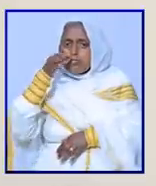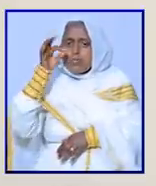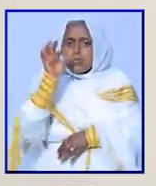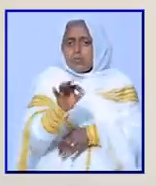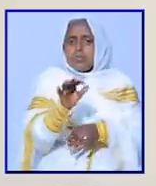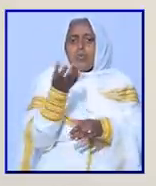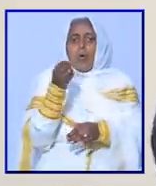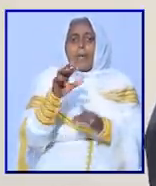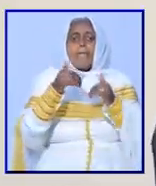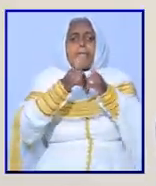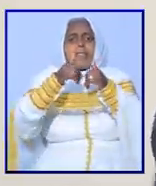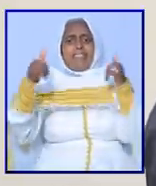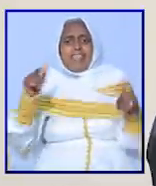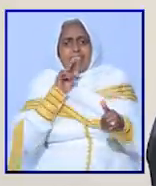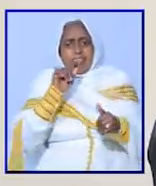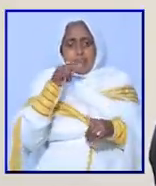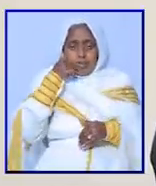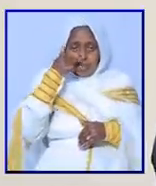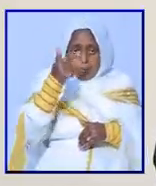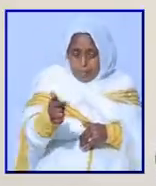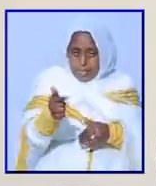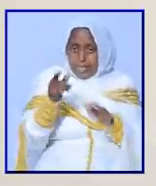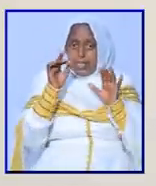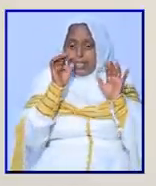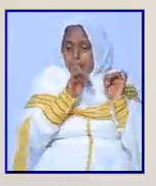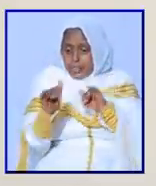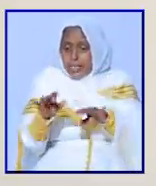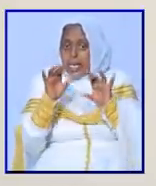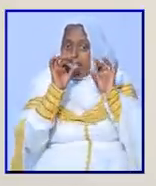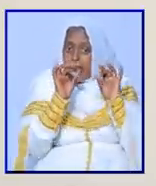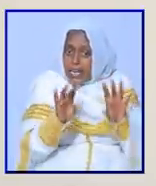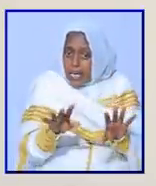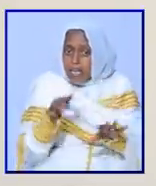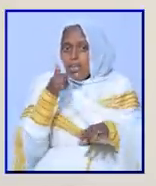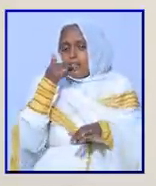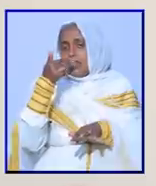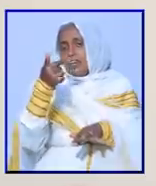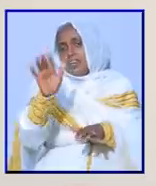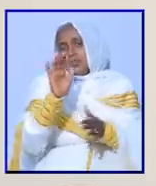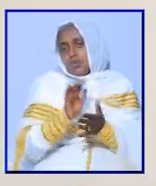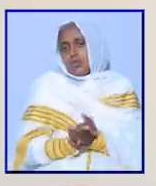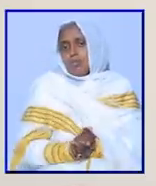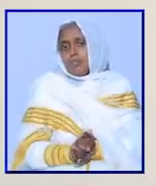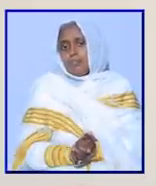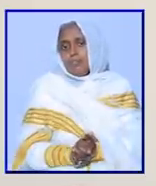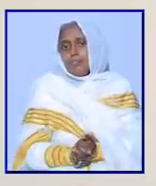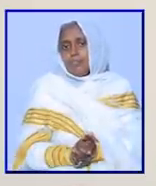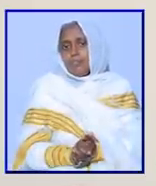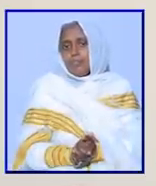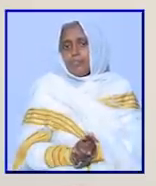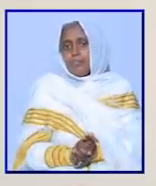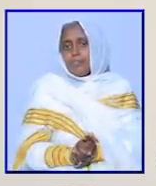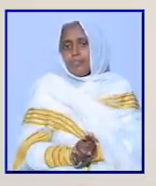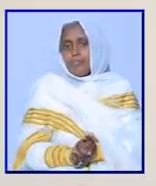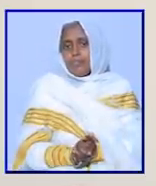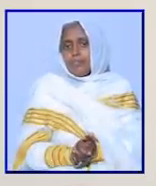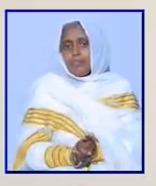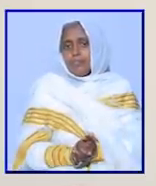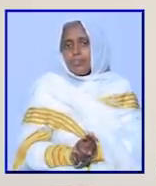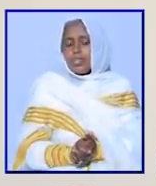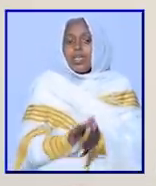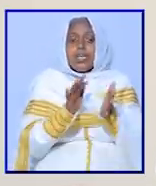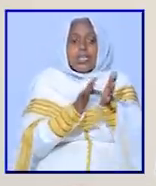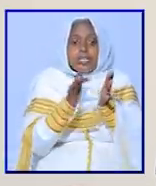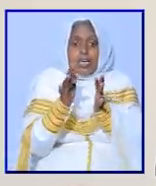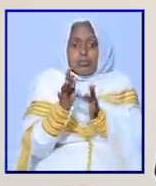ኢየሱስ ውጉዝ የተለየ ነው የሚል እንደሌለ እነግራችኋለሁ።